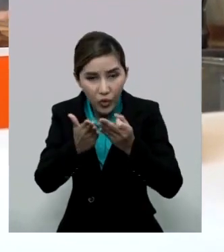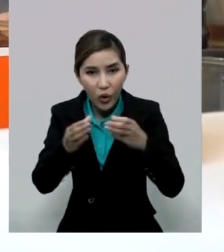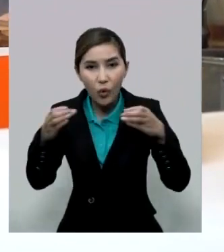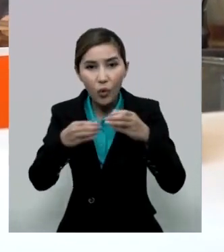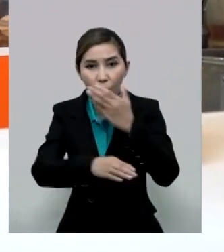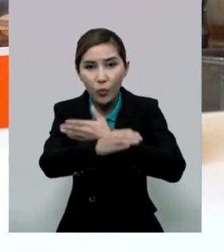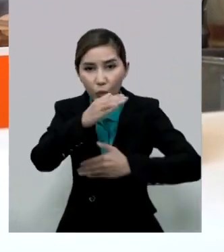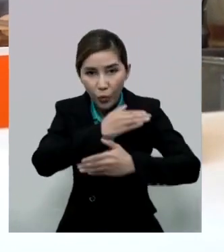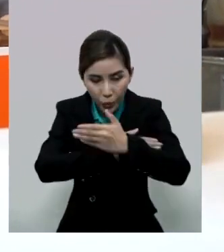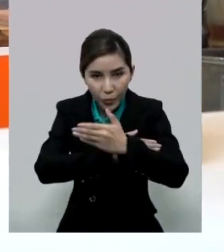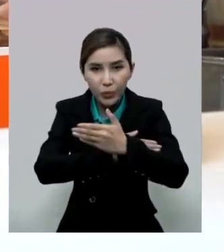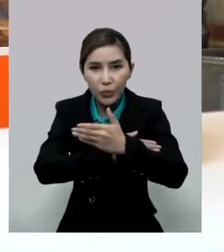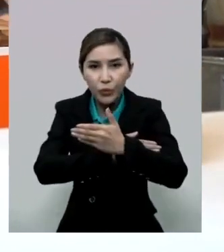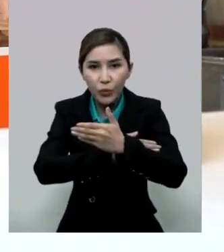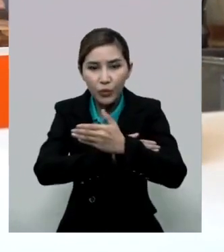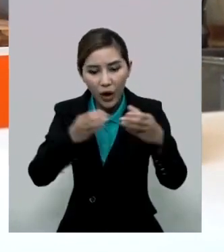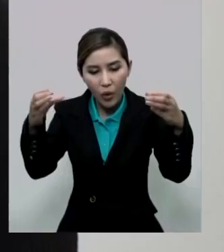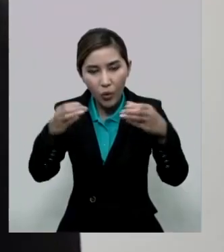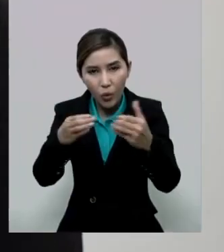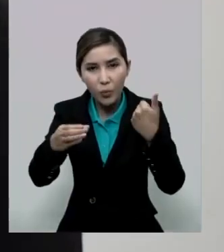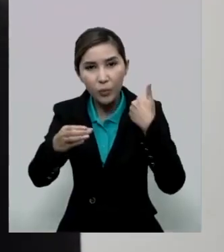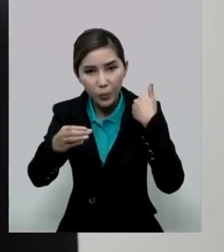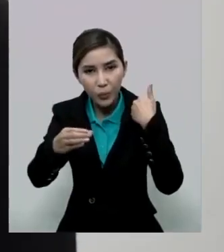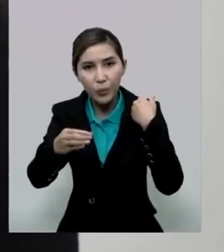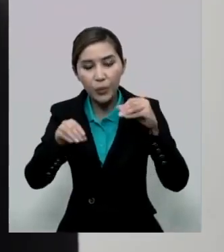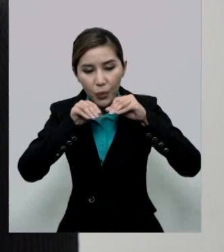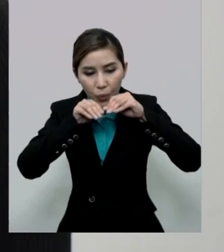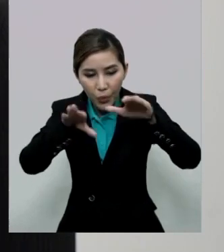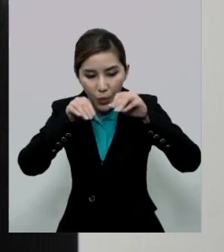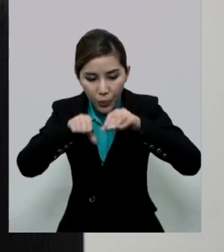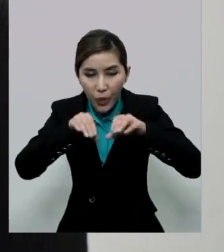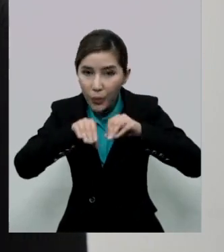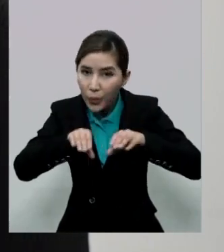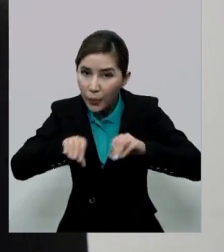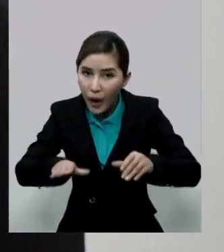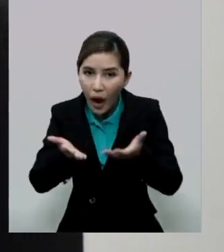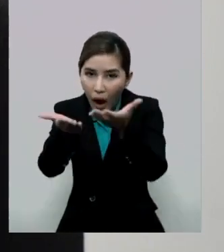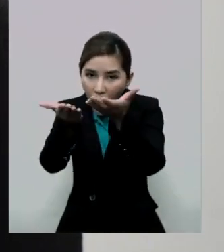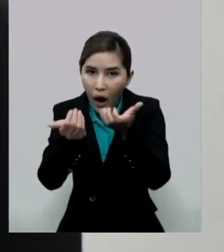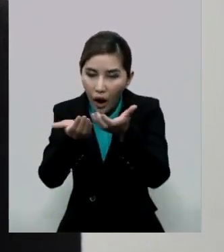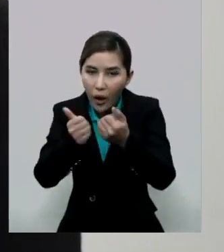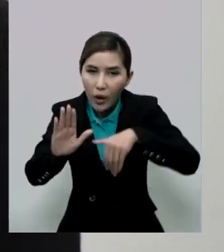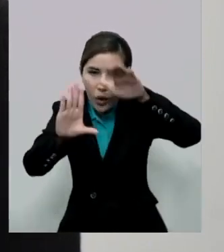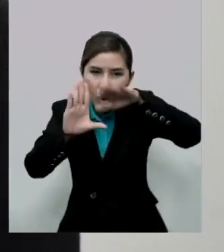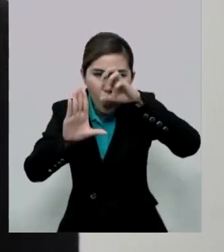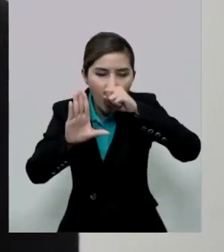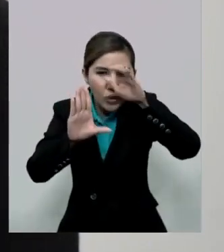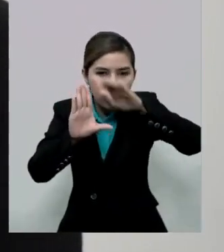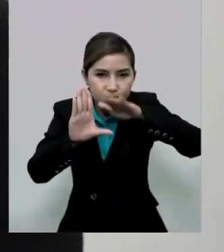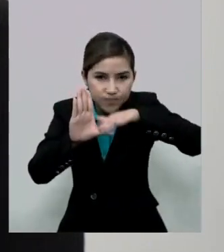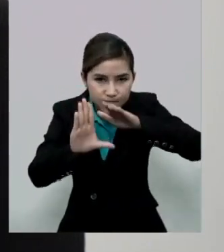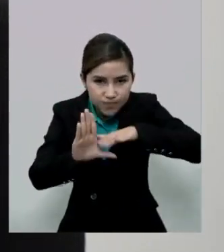ที ่ เป็นกลุ่มของผู้พิการอะไรอย่างเงี้ยค่ะเราก็ไปเข้ากลุ่มเขาก็จะมีโพสต์มาเรื่อยๆว่ารับงานตรงนั้นตรงนี้อะไรอย่างเงี้ยค่ะเราก็ลองสมั